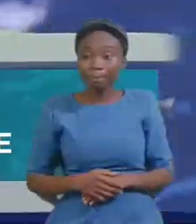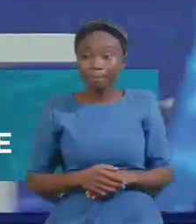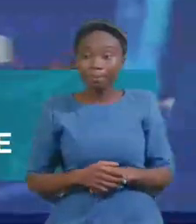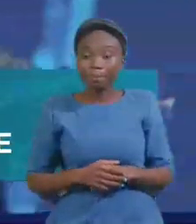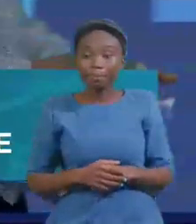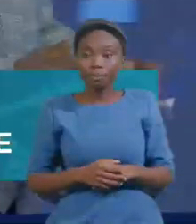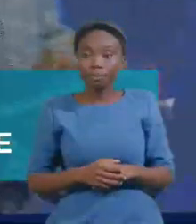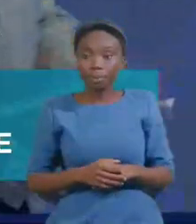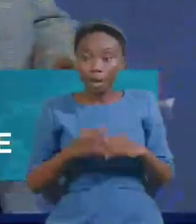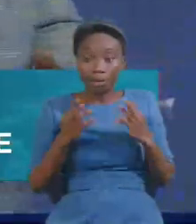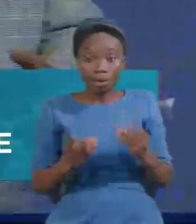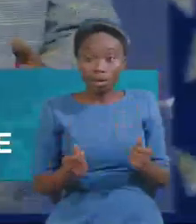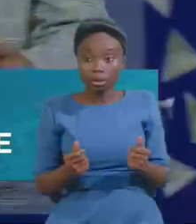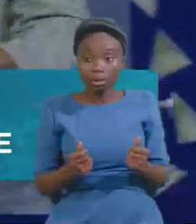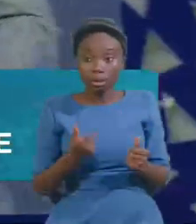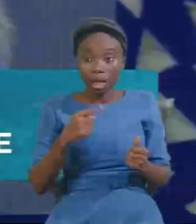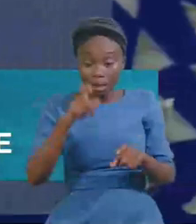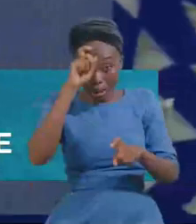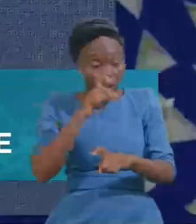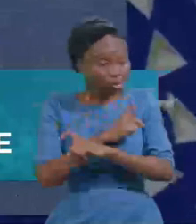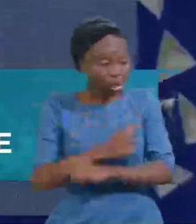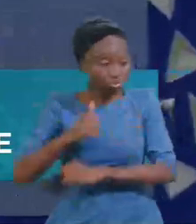Et tout d'un coup, voyez la mer rouge devant eux.